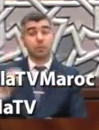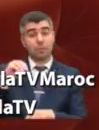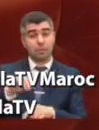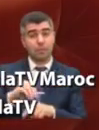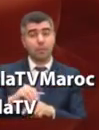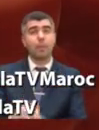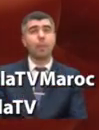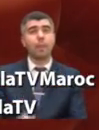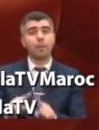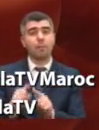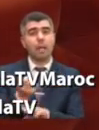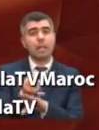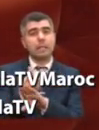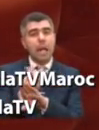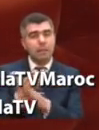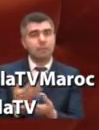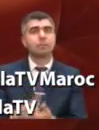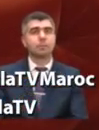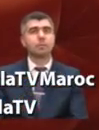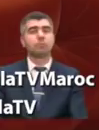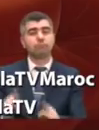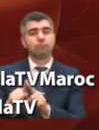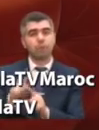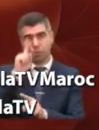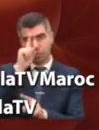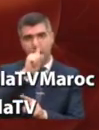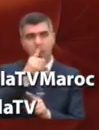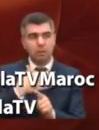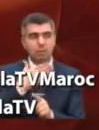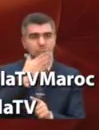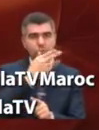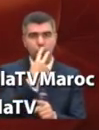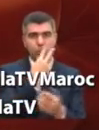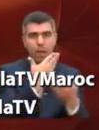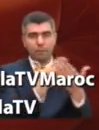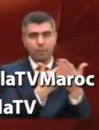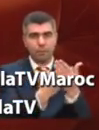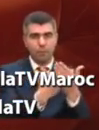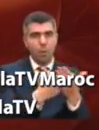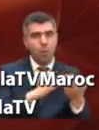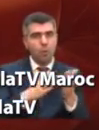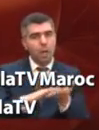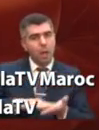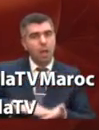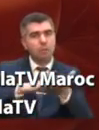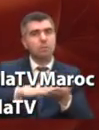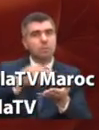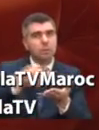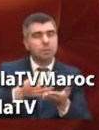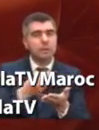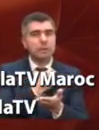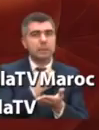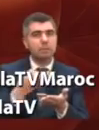الملحه، هناك اليوم تسريع هذه الوتيره، وانا ان شاء الله غنقوم بزياره من اجل ان نعطي دفعه اضافيه باش هذا المستشفى